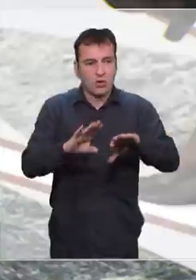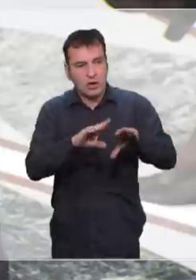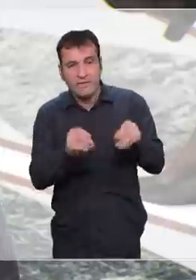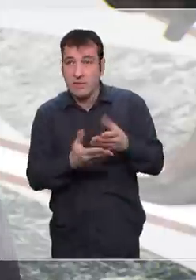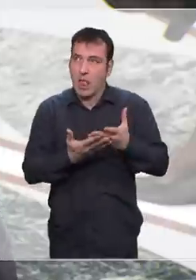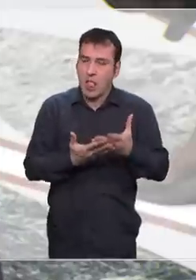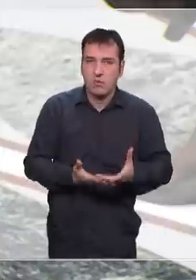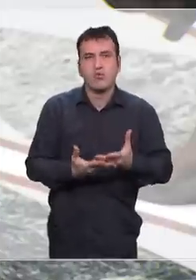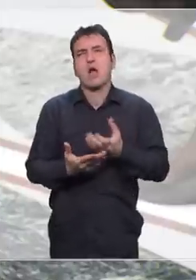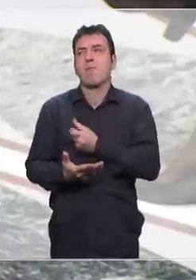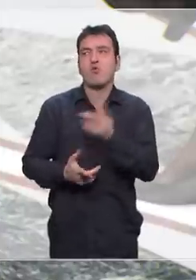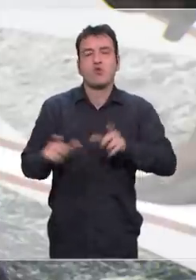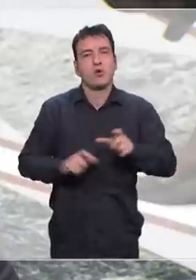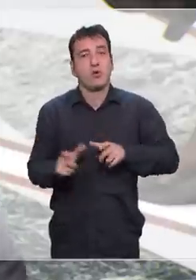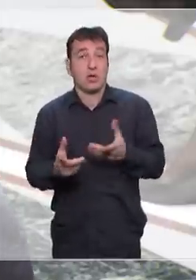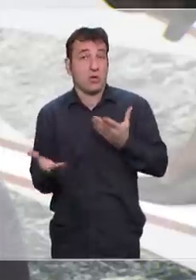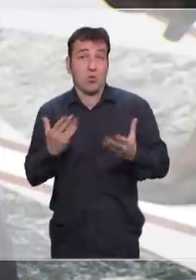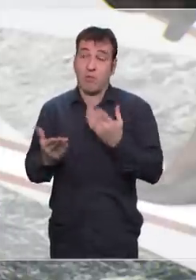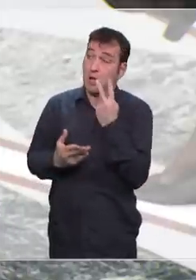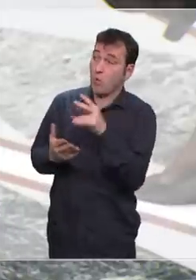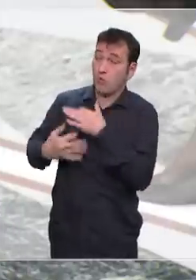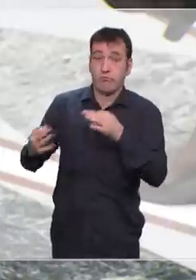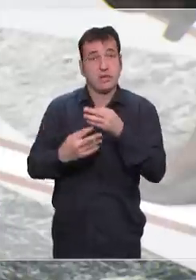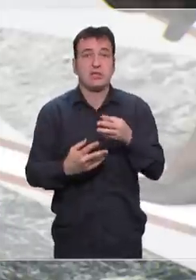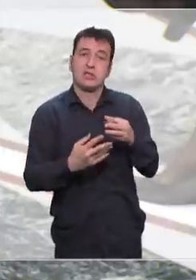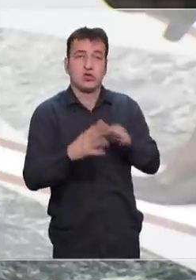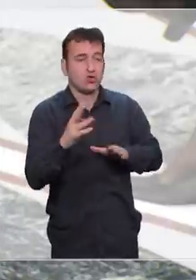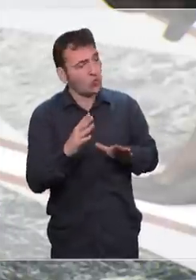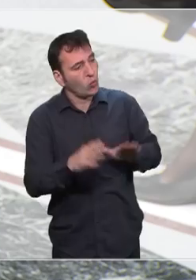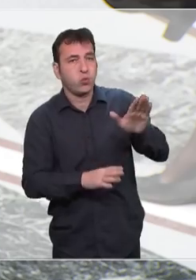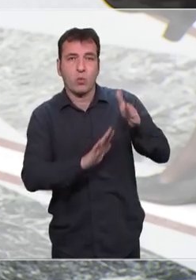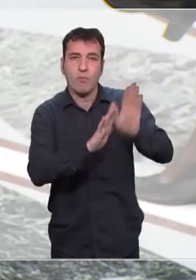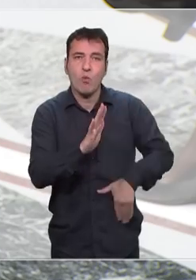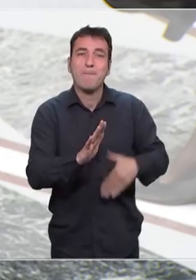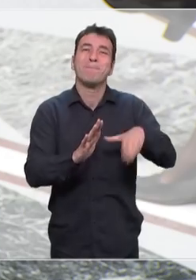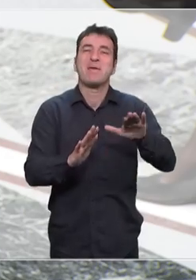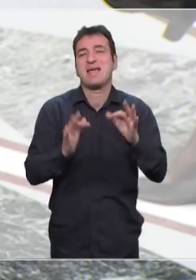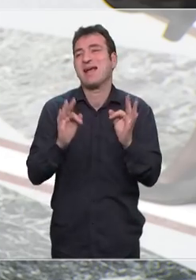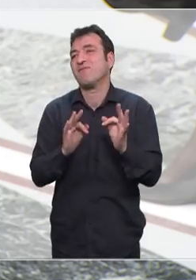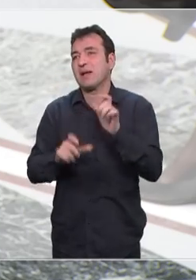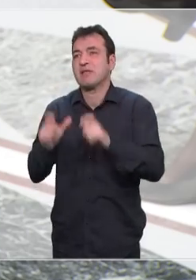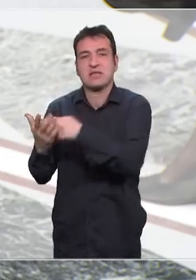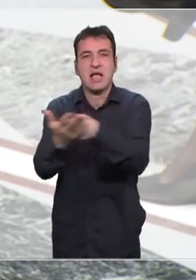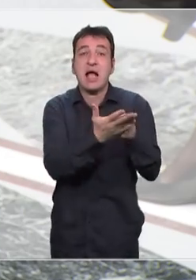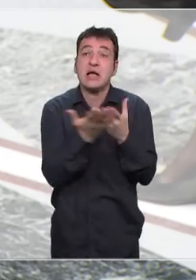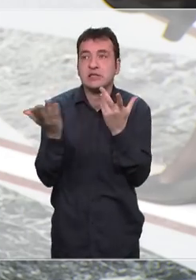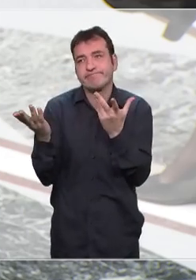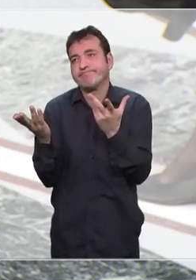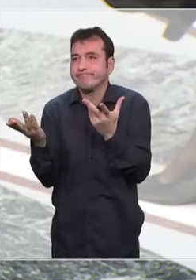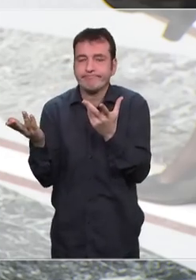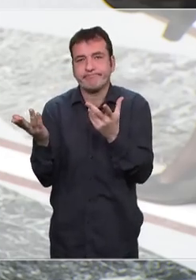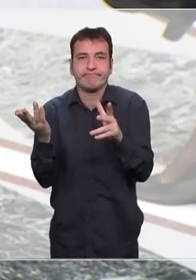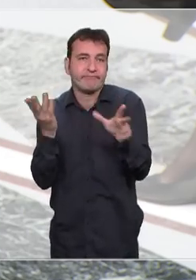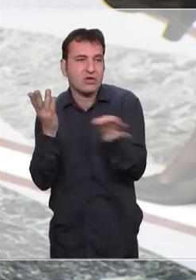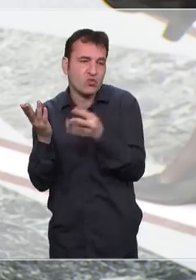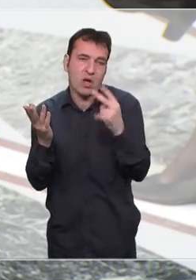par plusieurs collègues, on a une inflation plus basse que d'autres. Et donc, il y a une dégradation dans les choix des consommateurs de produits bio vers d'autres types de produits. Et donc, on a